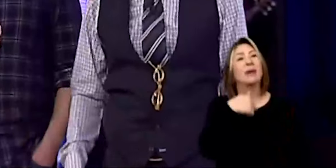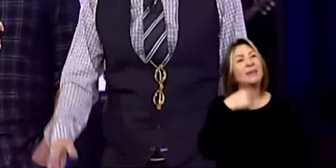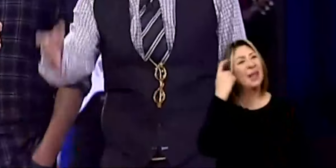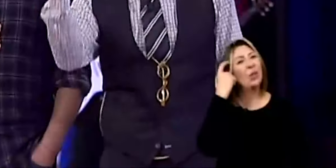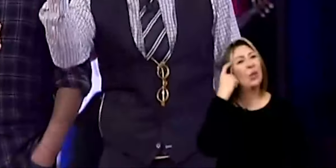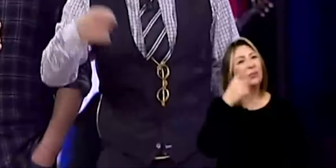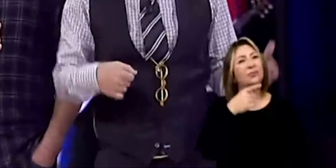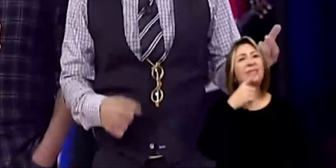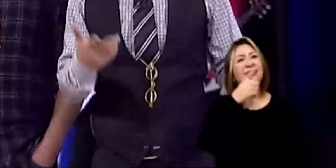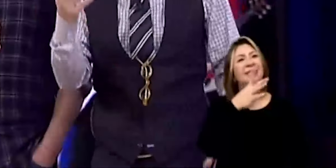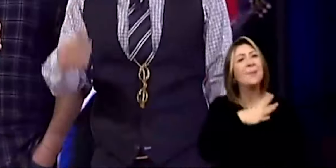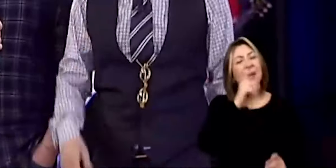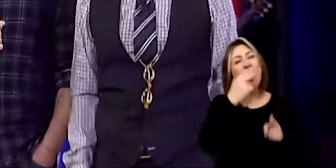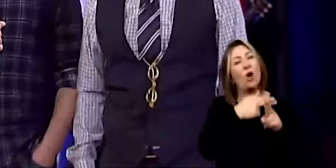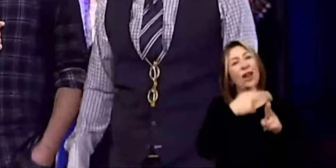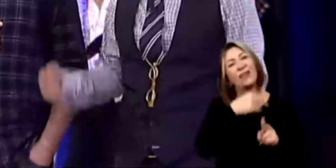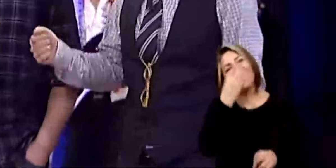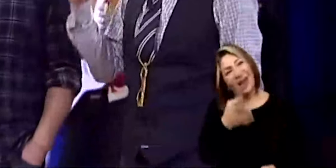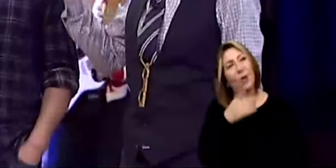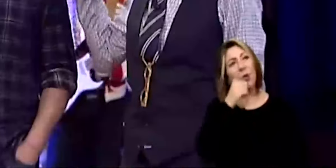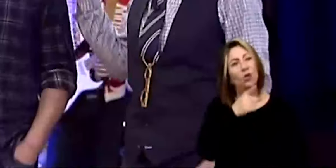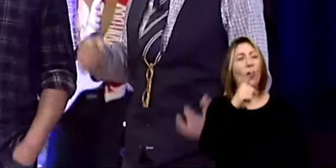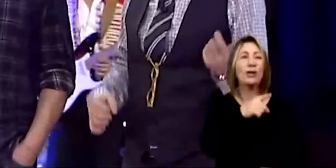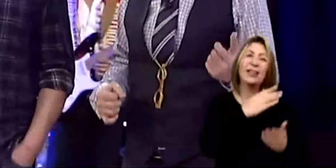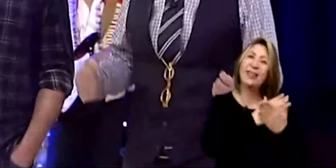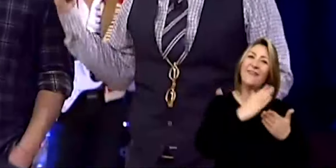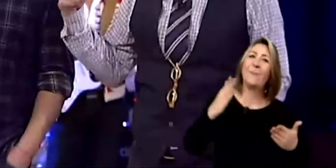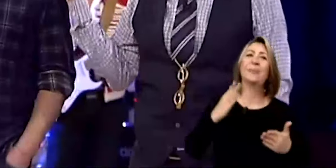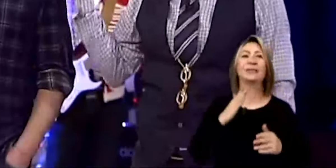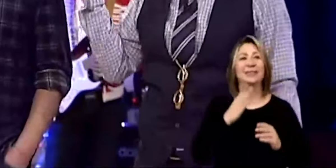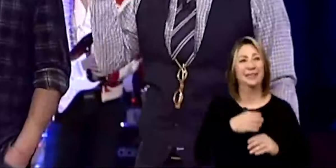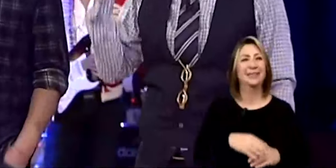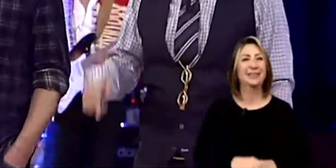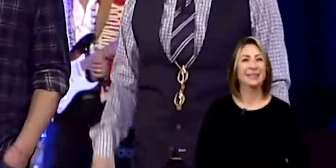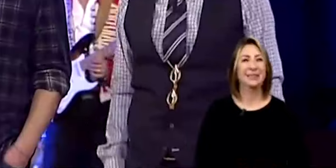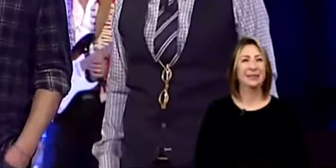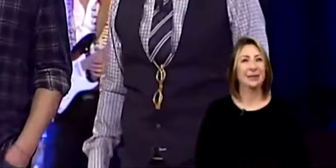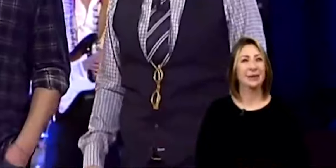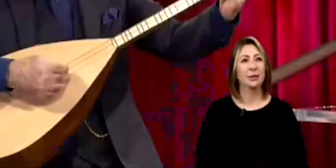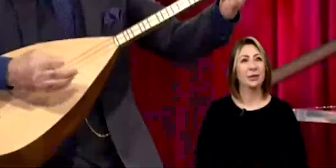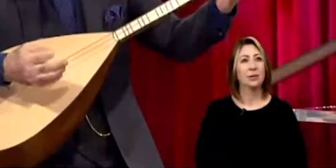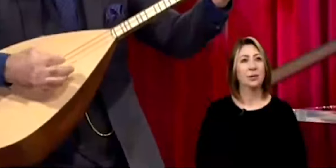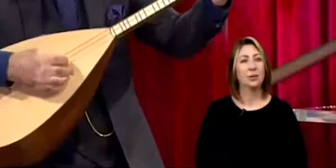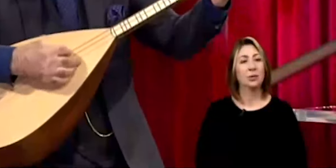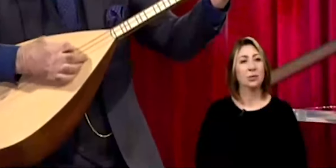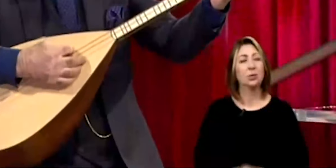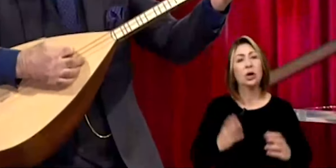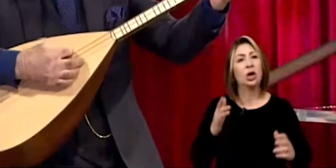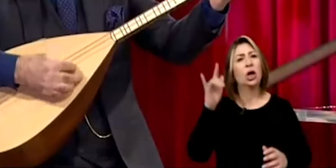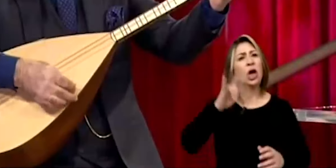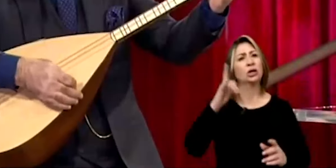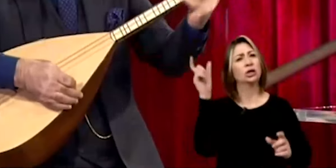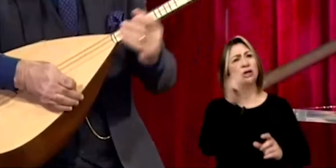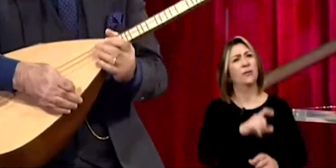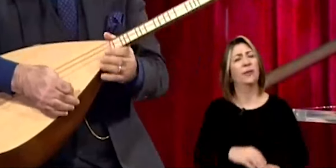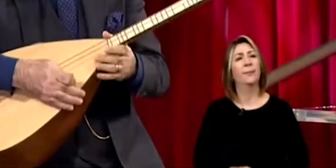tanıyorum yıllardır. İstersen bir örnek ver. O da oradan gitarla ya, konuya rock uygun mesela. Yani bu işte ne rock bileyim? Cevaplar